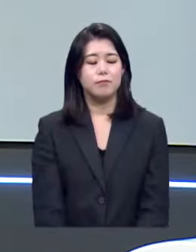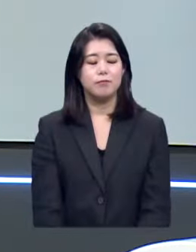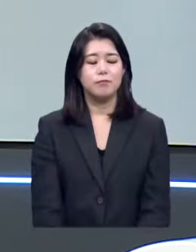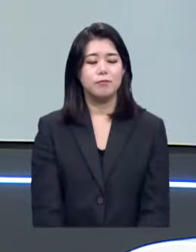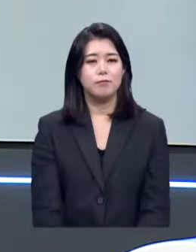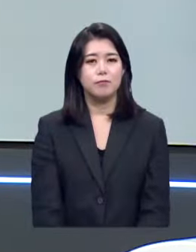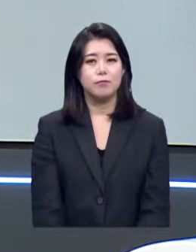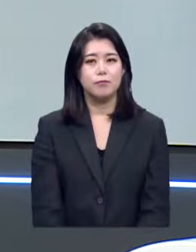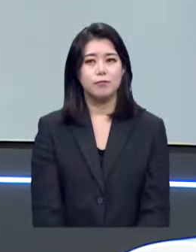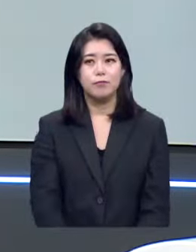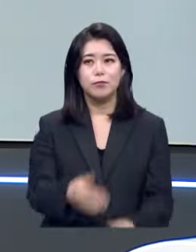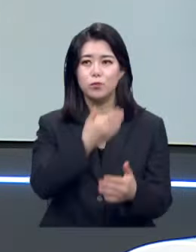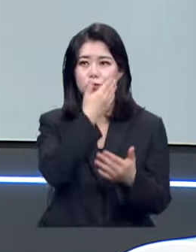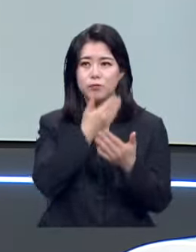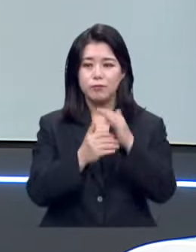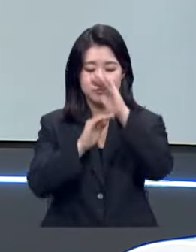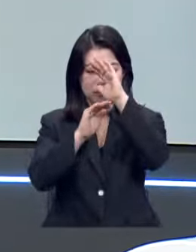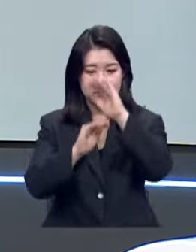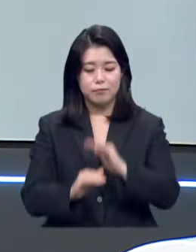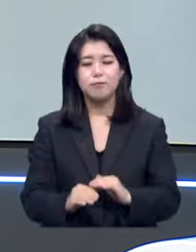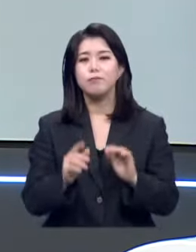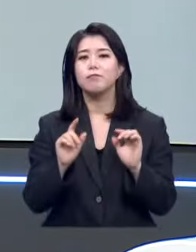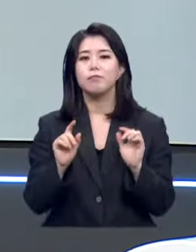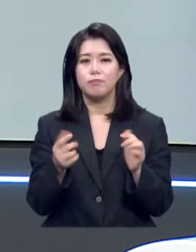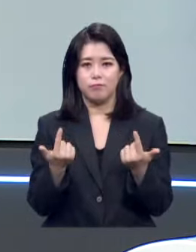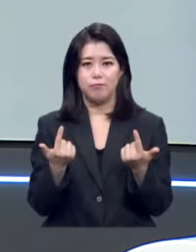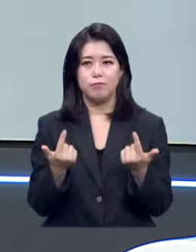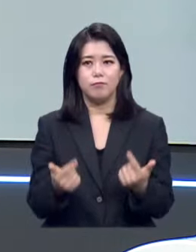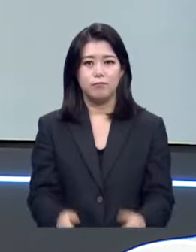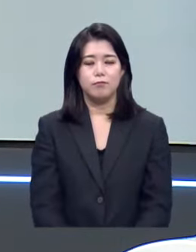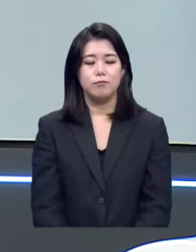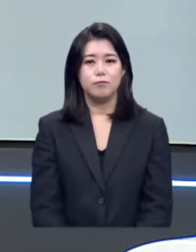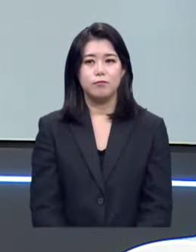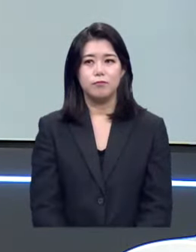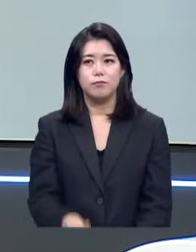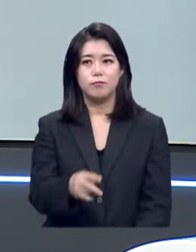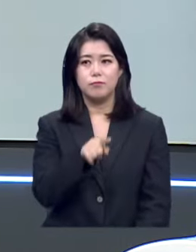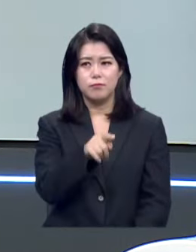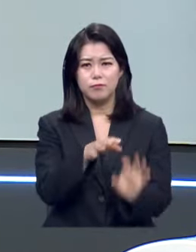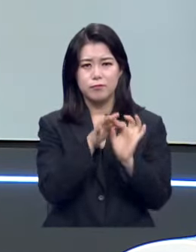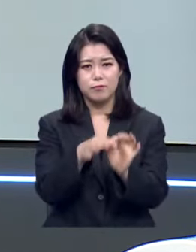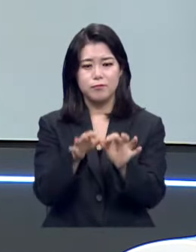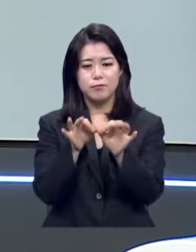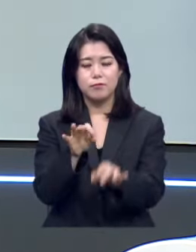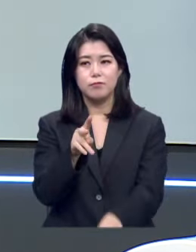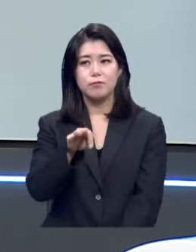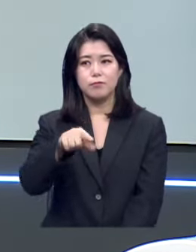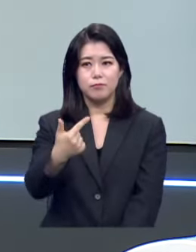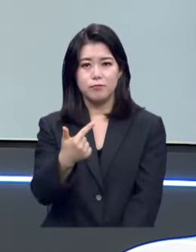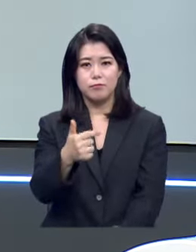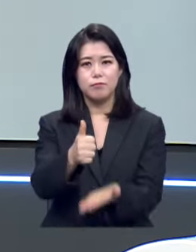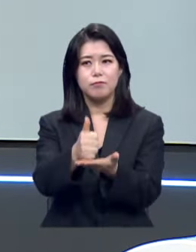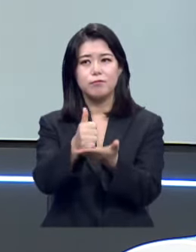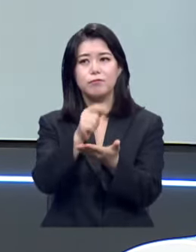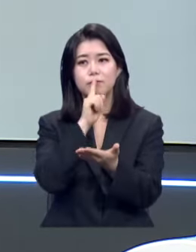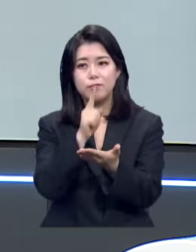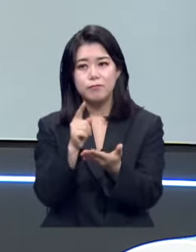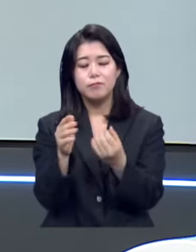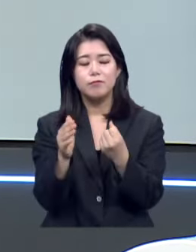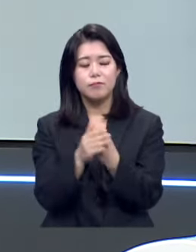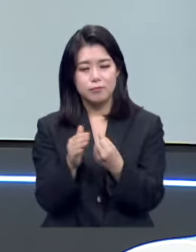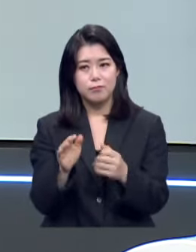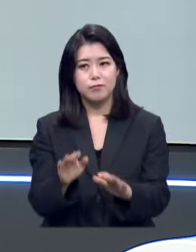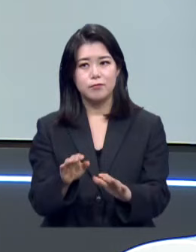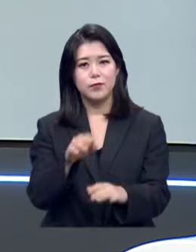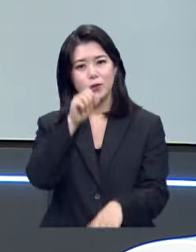대통령실 중요한 내용이요 통화가 중요한 내용이 아니었다 명시가 김영선 후보 공천을 계속 얘기를 하다가이